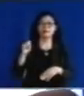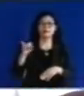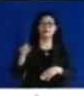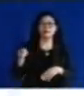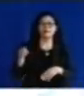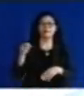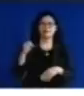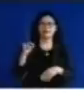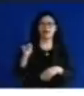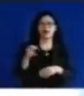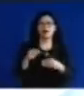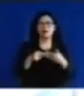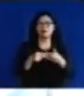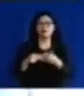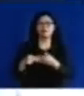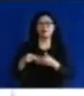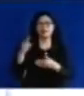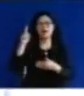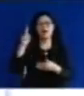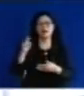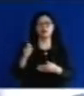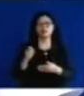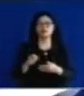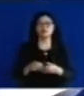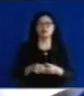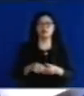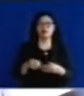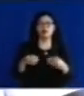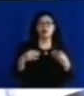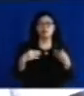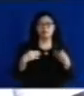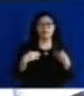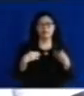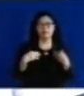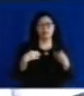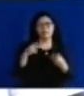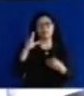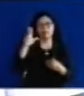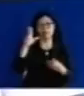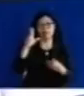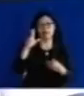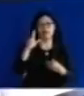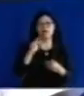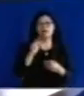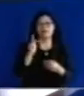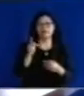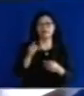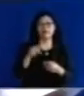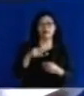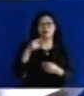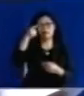pada prinsipnya pemimpin harus memenuhi 3 kriteria. Pintar, benar, dan